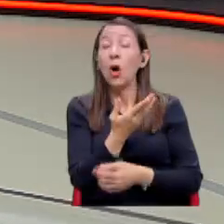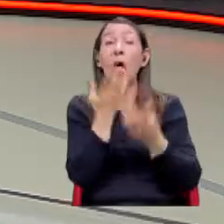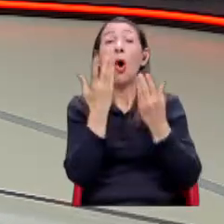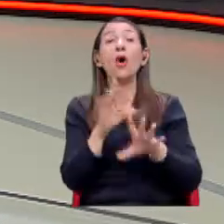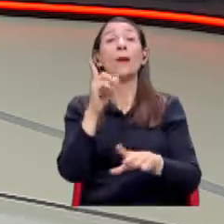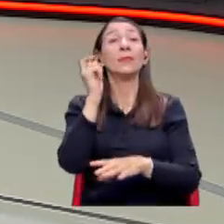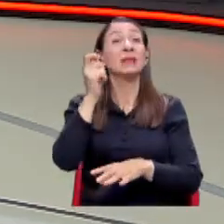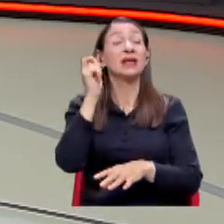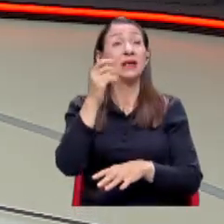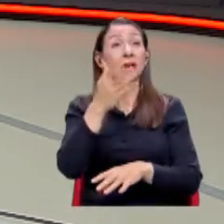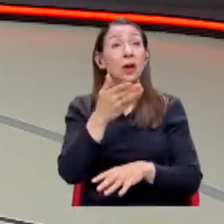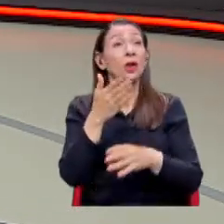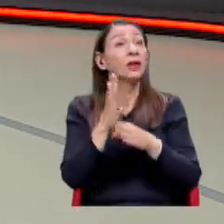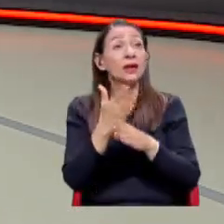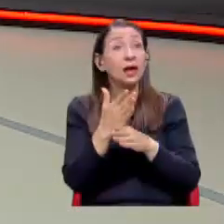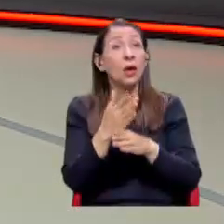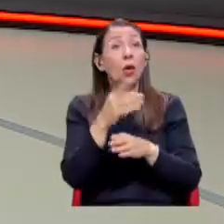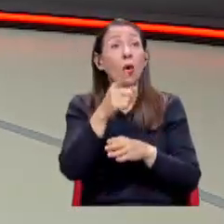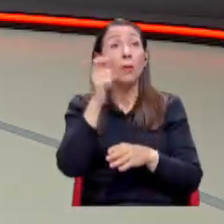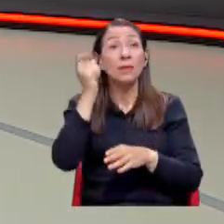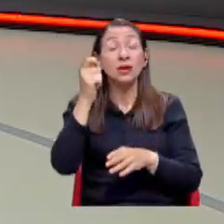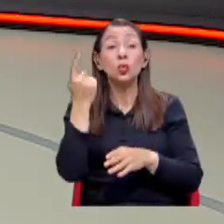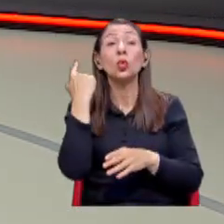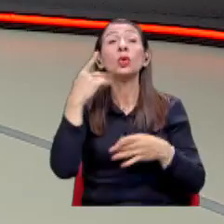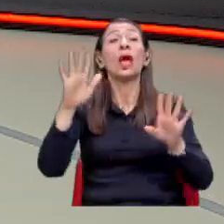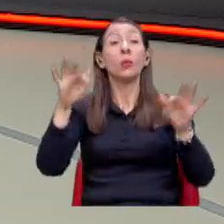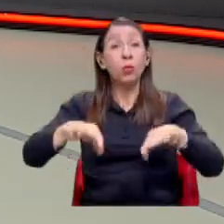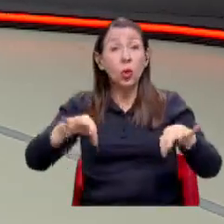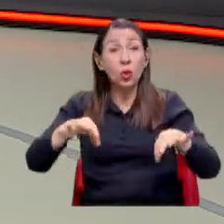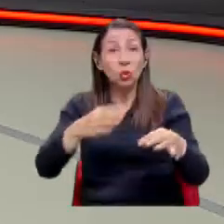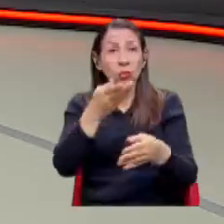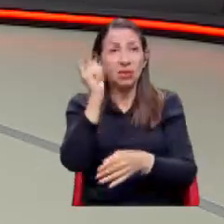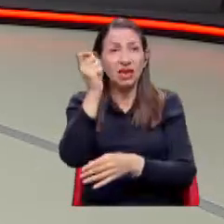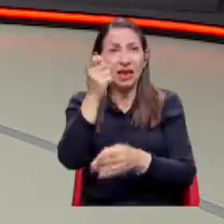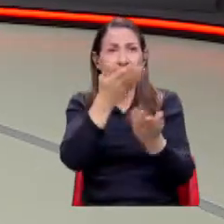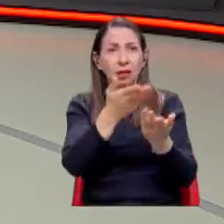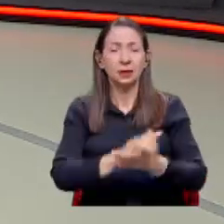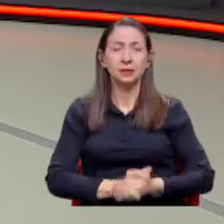Olmayan bir miting o da. Çünkü o miting dün değildi, o miting bugündü.